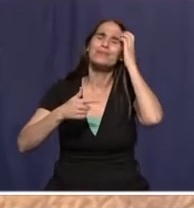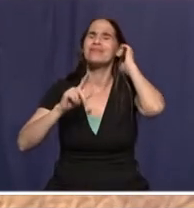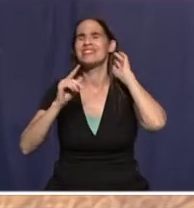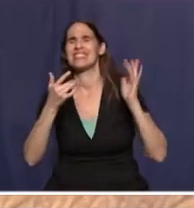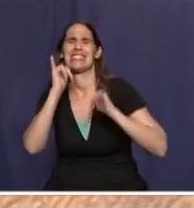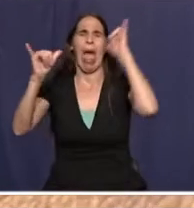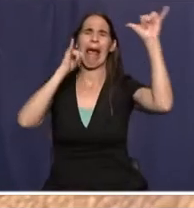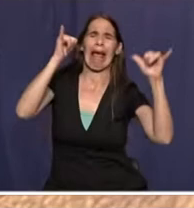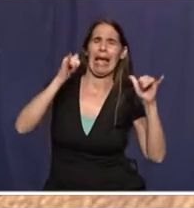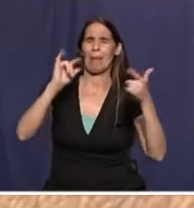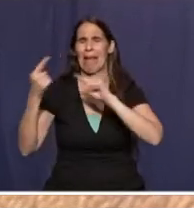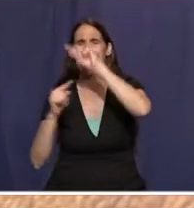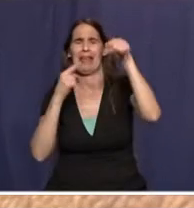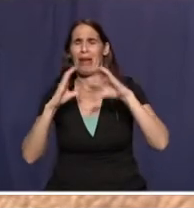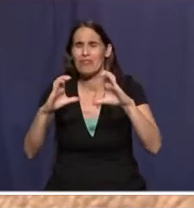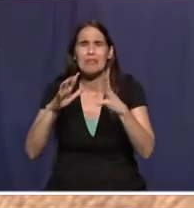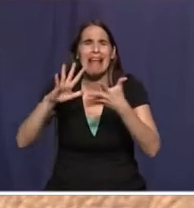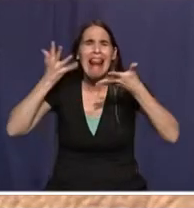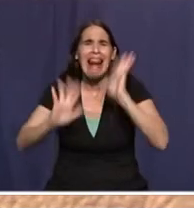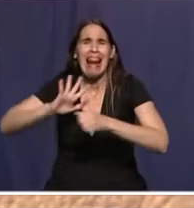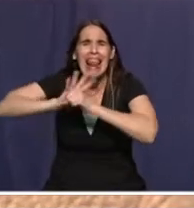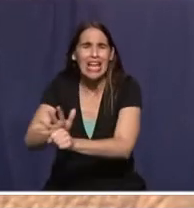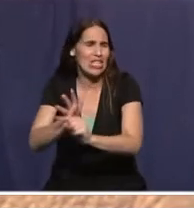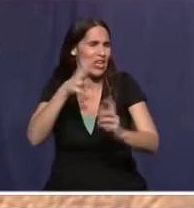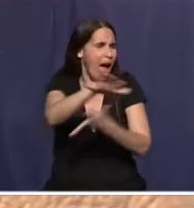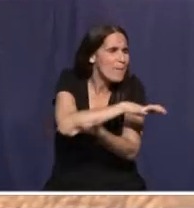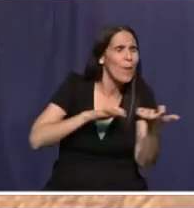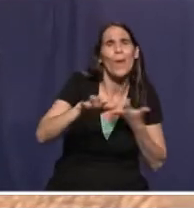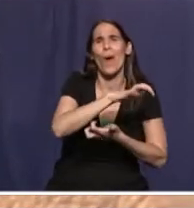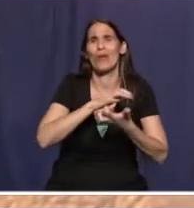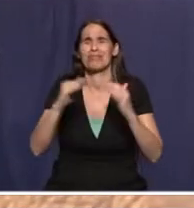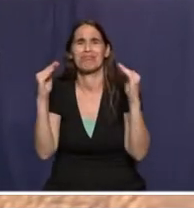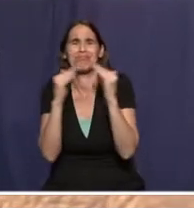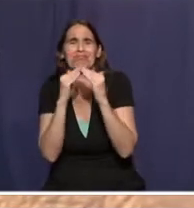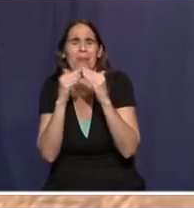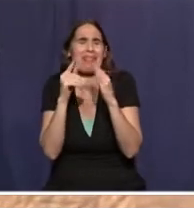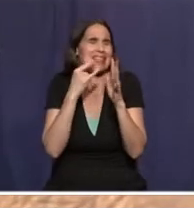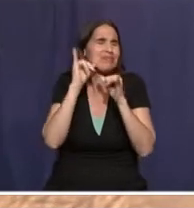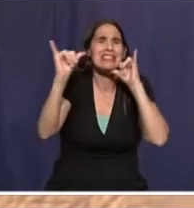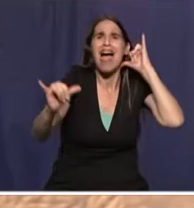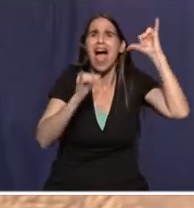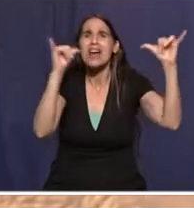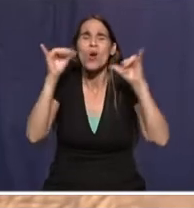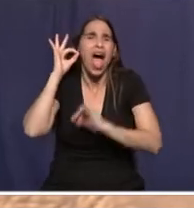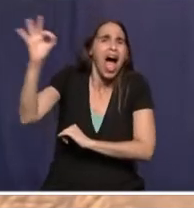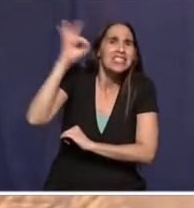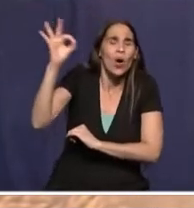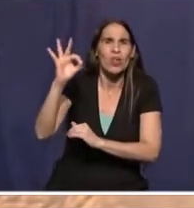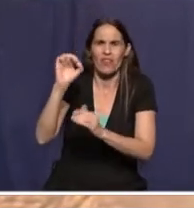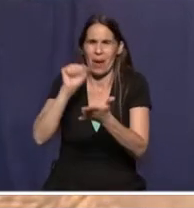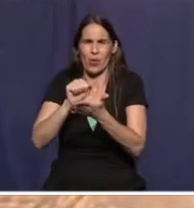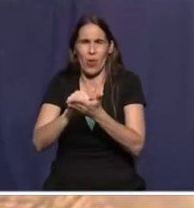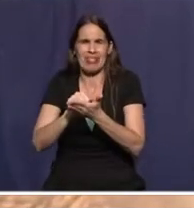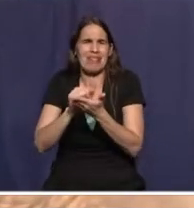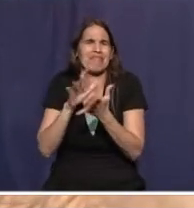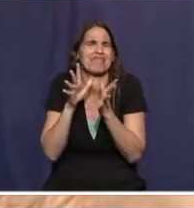מחלוקות וצעקות, בכבישים משתוללים לינצ'ים והמולות, מהבתים בוקעות צרחות מצמררות והזעקות, ובעיתונים קיתונות של